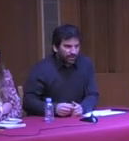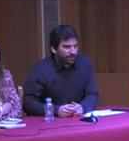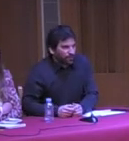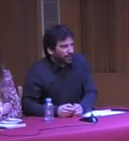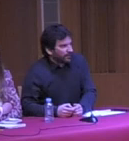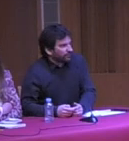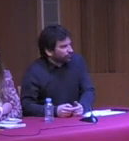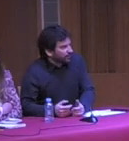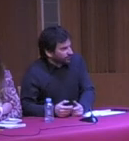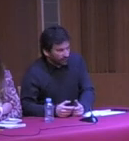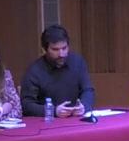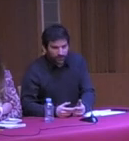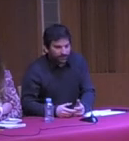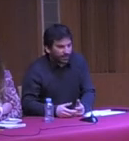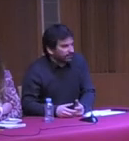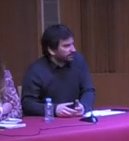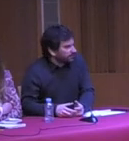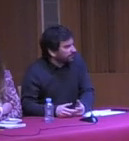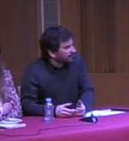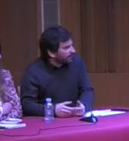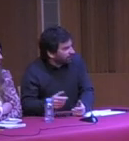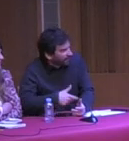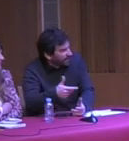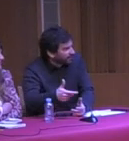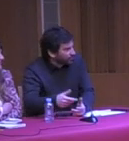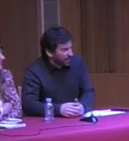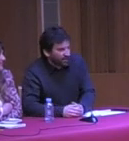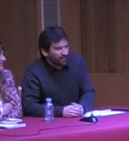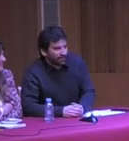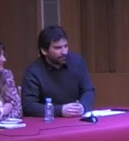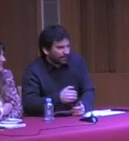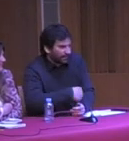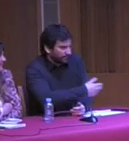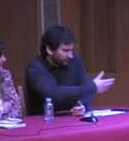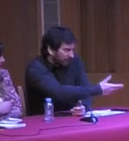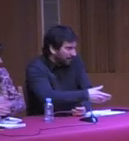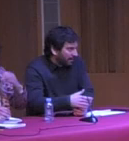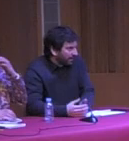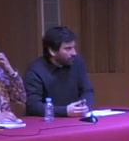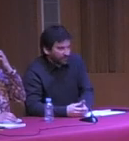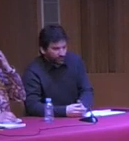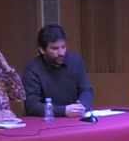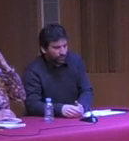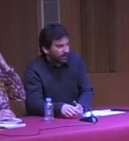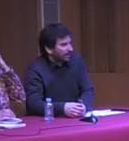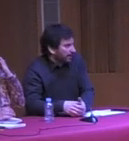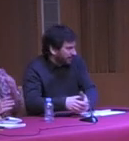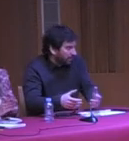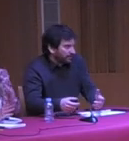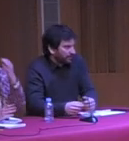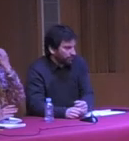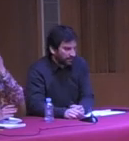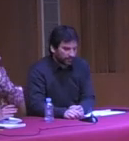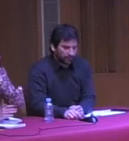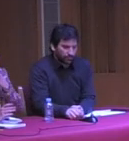equips de govern successius de la ciutat tenen feina addicional, a part de l'organització nova i